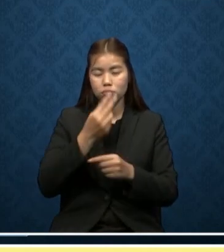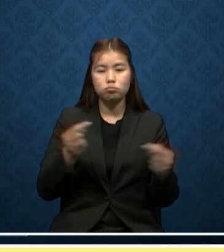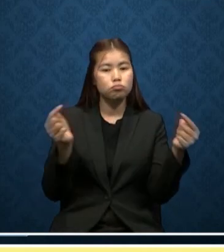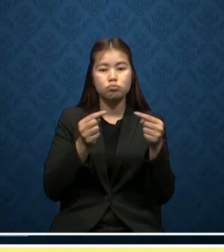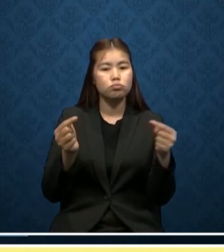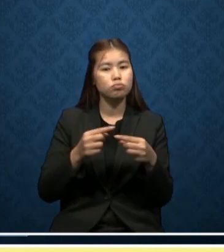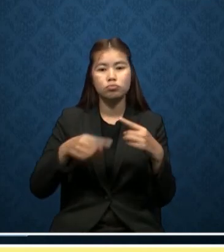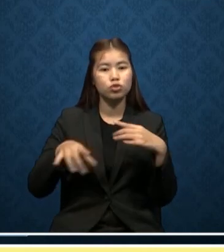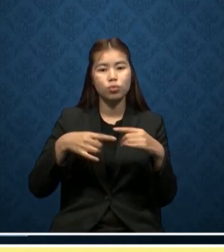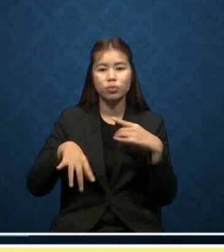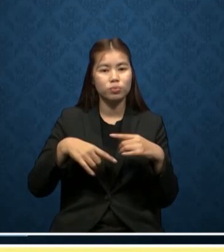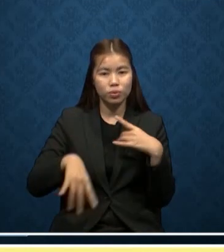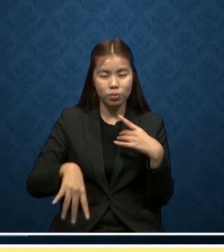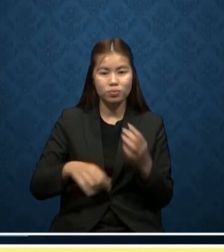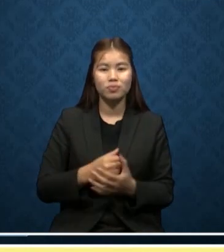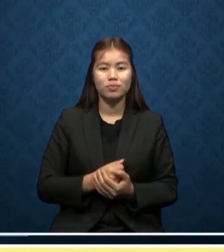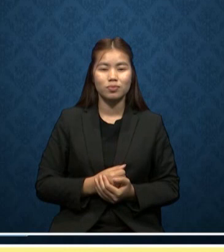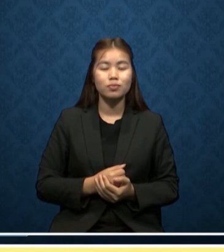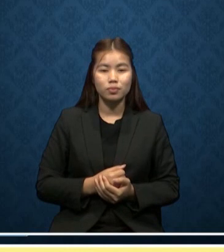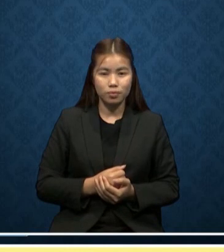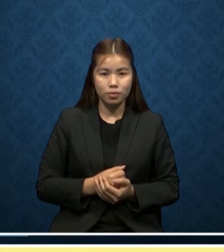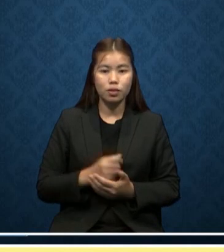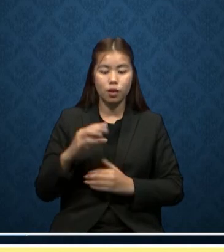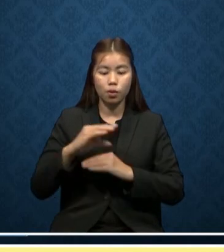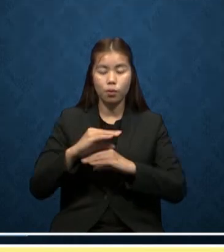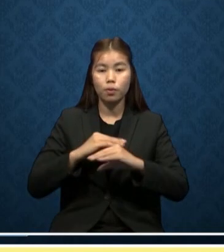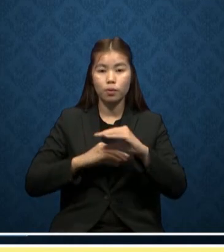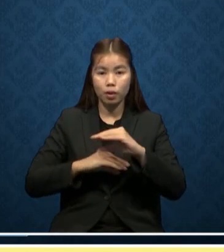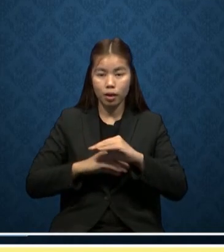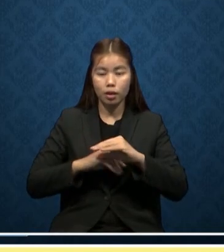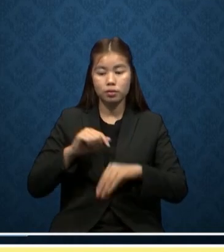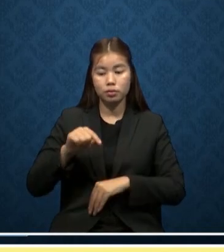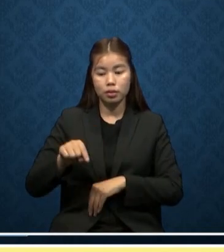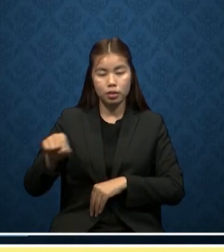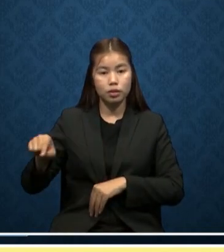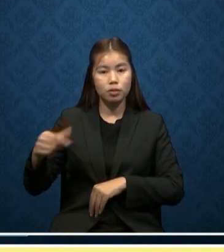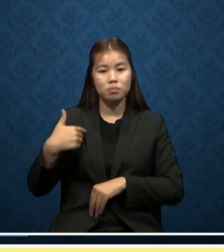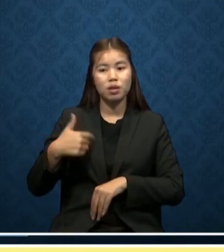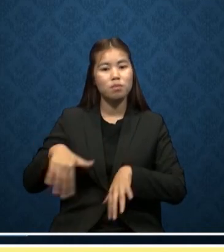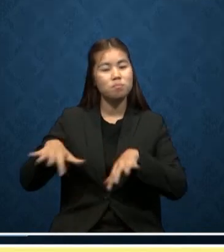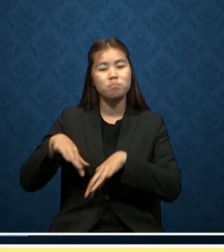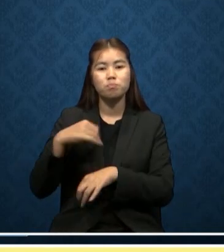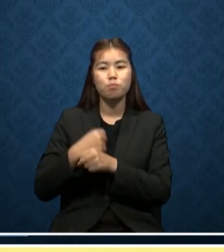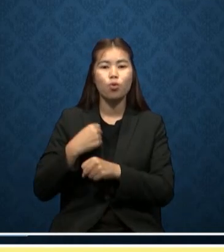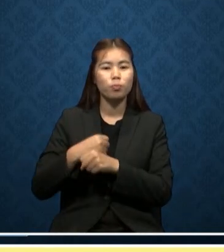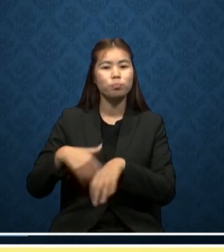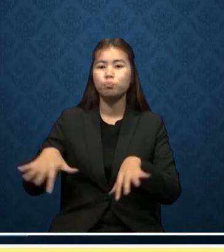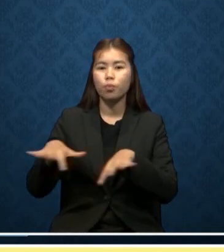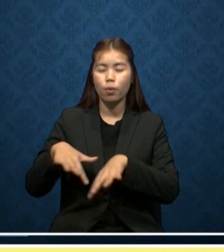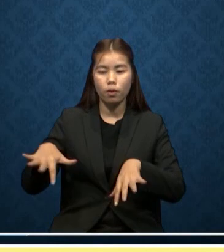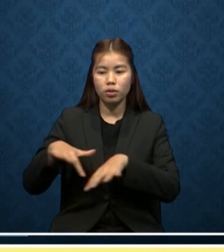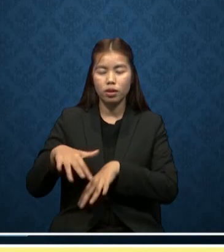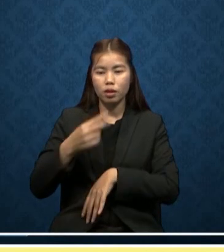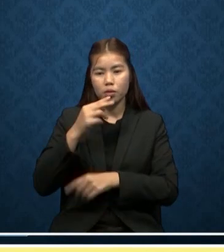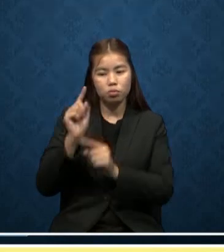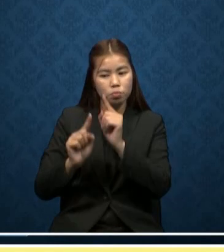ราชกิตติรังษีาชาติโครงการนะครับบางส่วนก็ยังเป็นงานปกติประจำนะครับไม่ตอบโจทย์เป้า